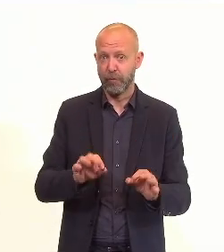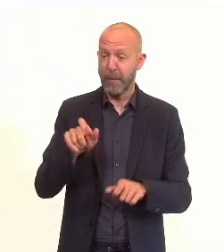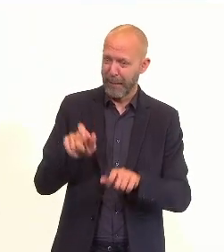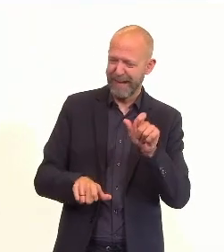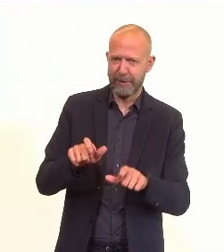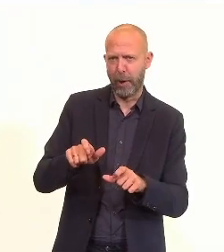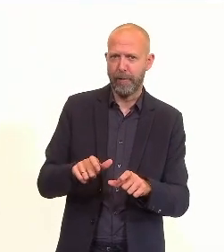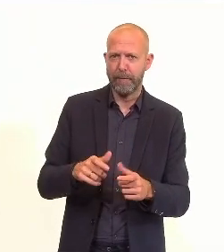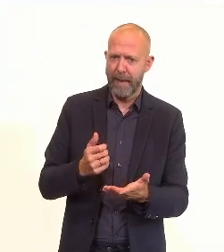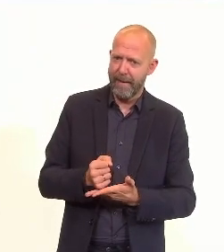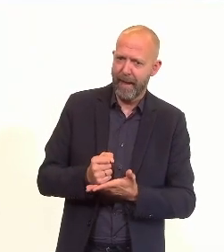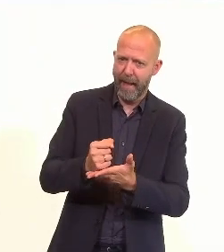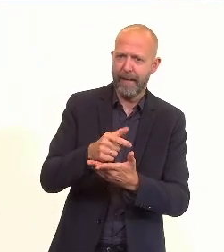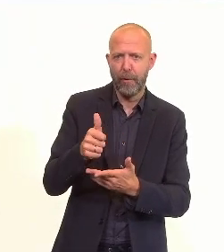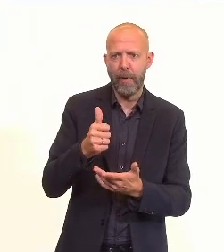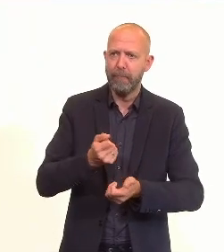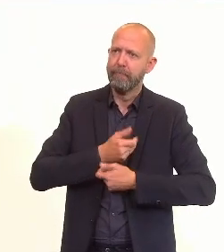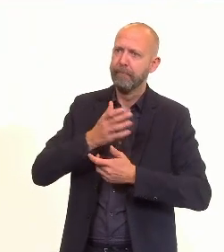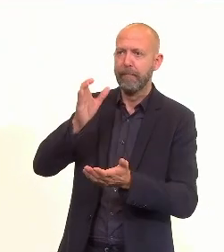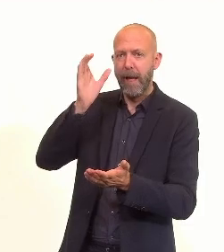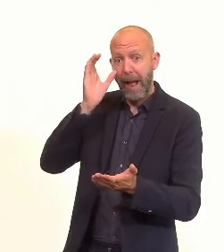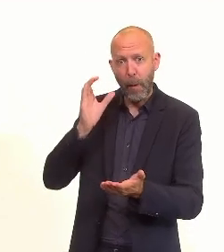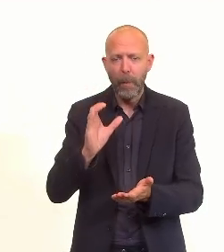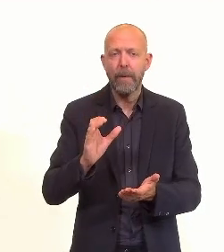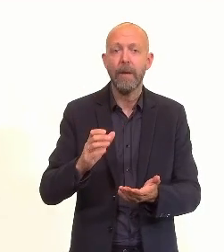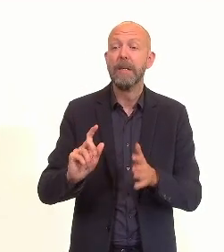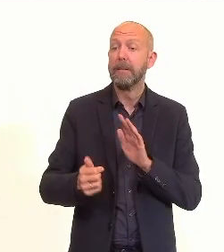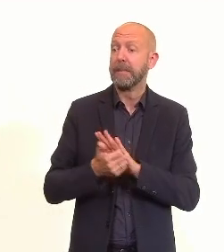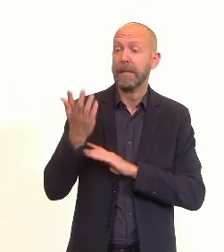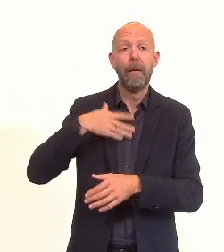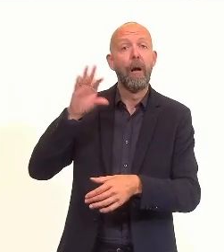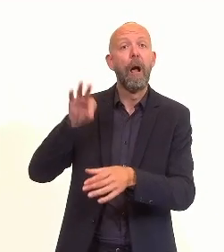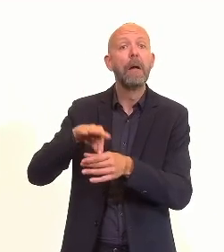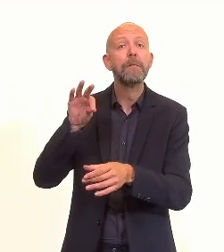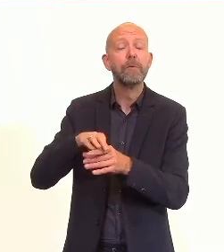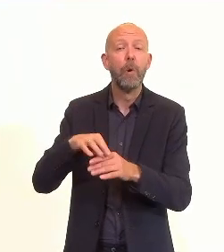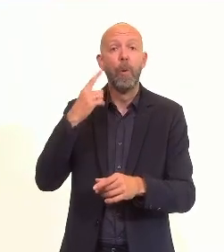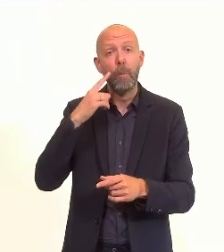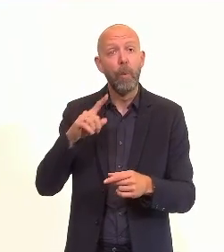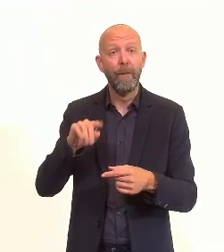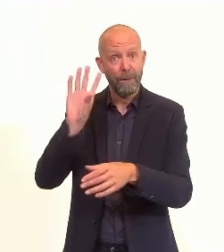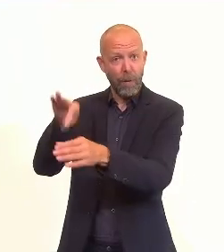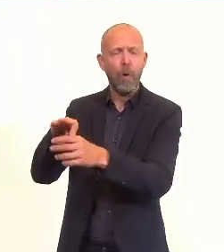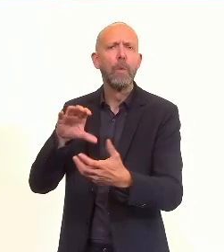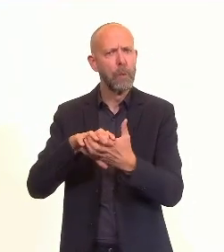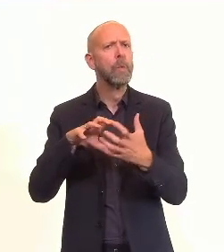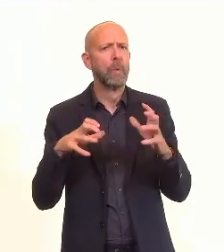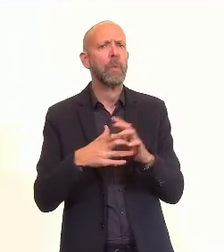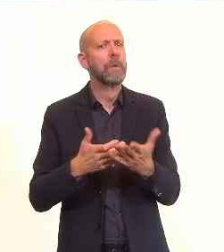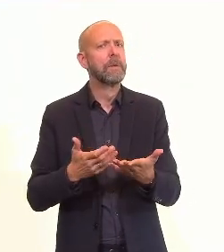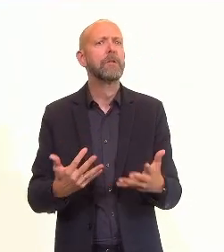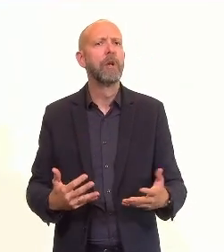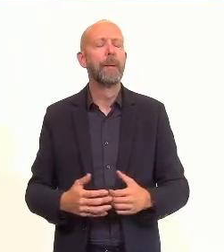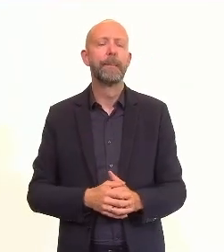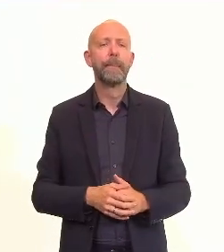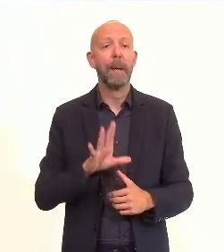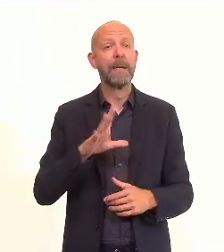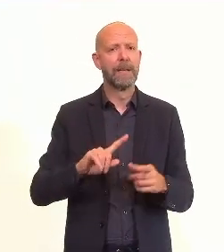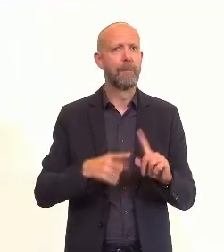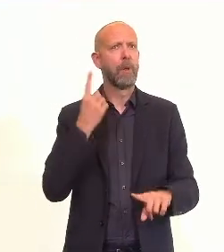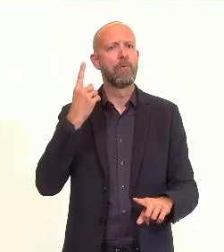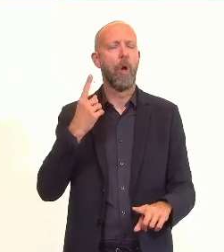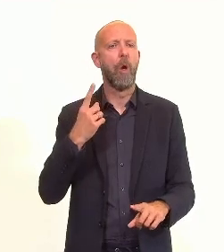voix. Par exemple, rien que pour les élections, pour pouvoir aller voter, ça peut être compliqué. Mais c'est important que